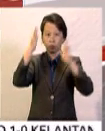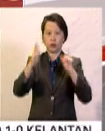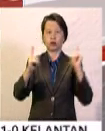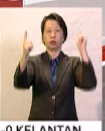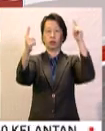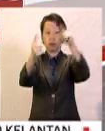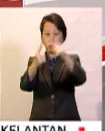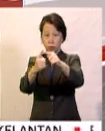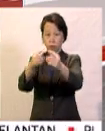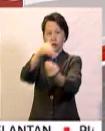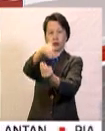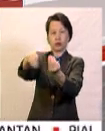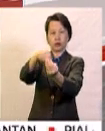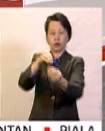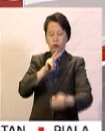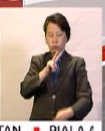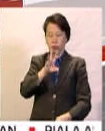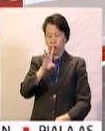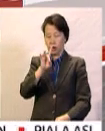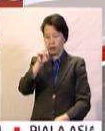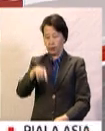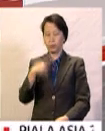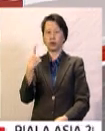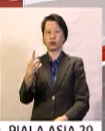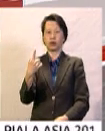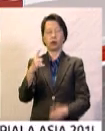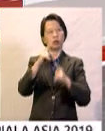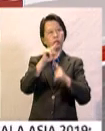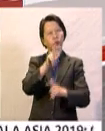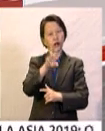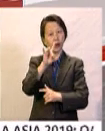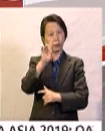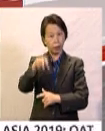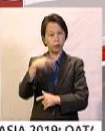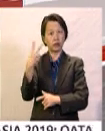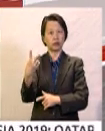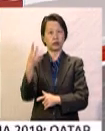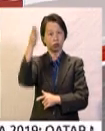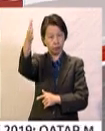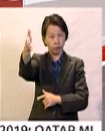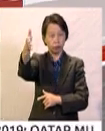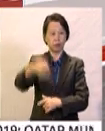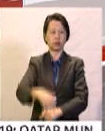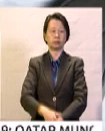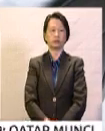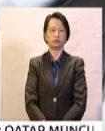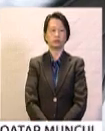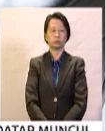bumi Ambia pada 28 Februari depan. Laporan wartawan Nazruddin Abu Zamil.